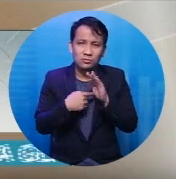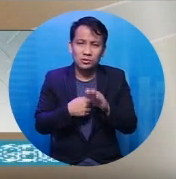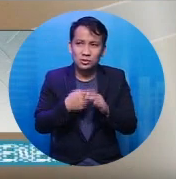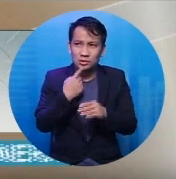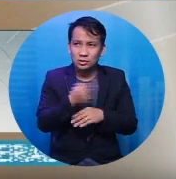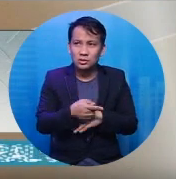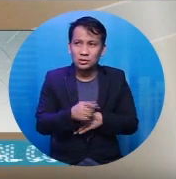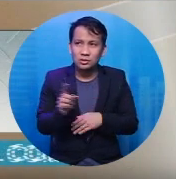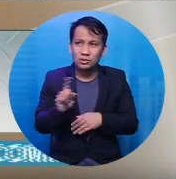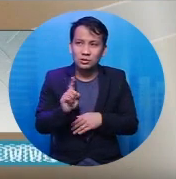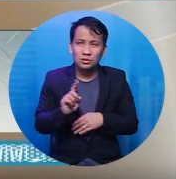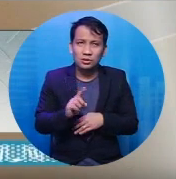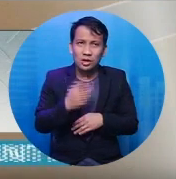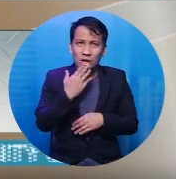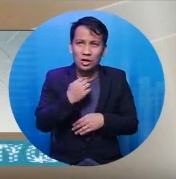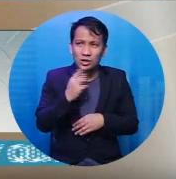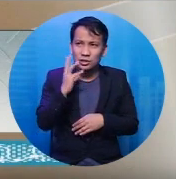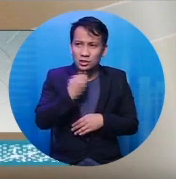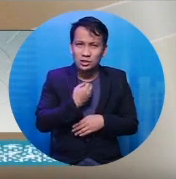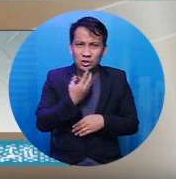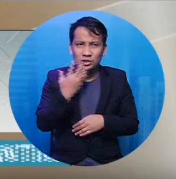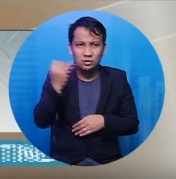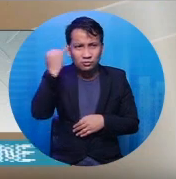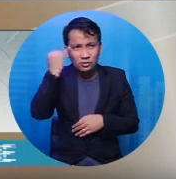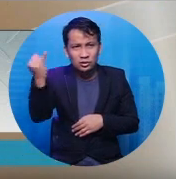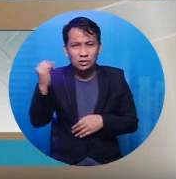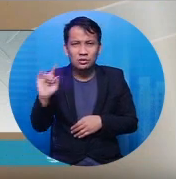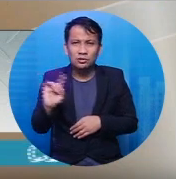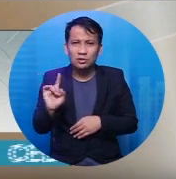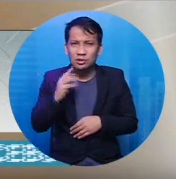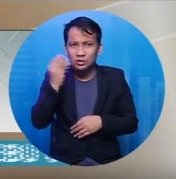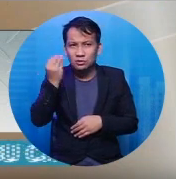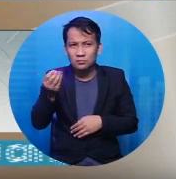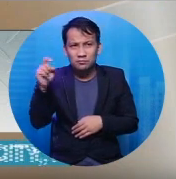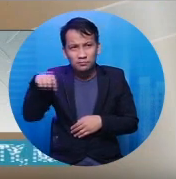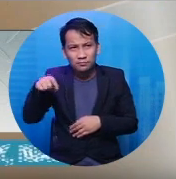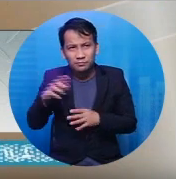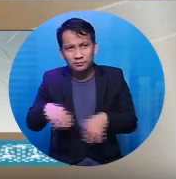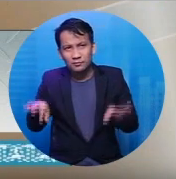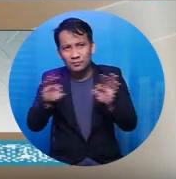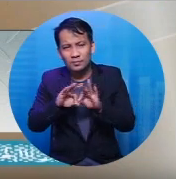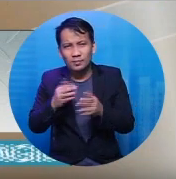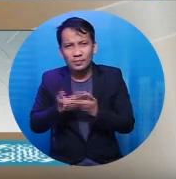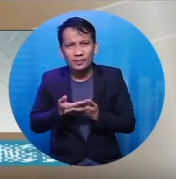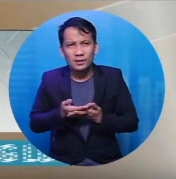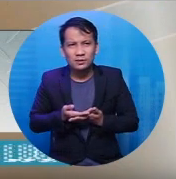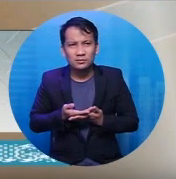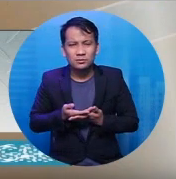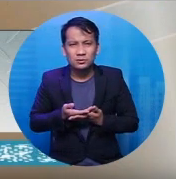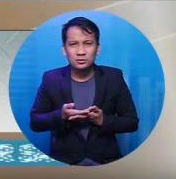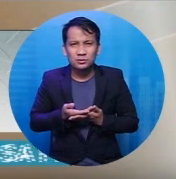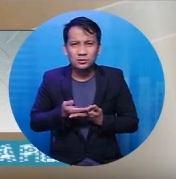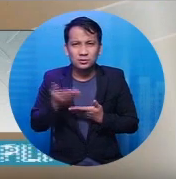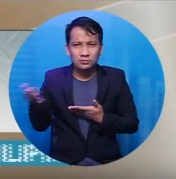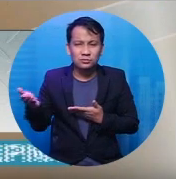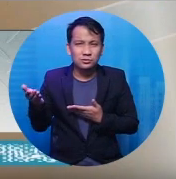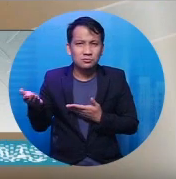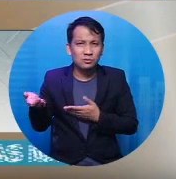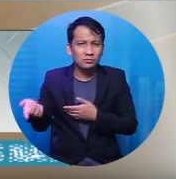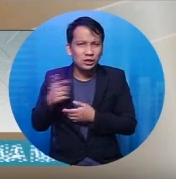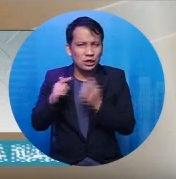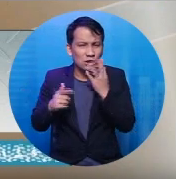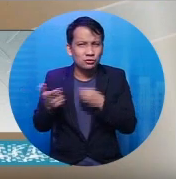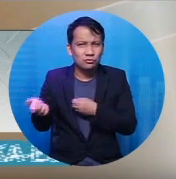okay, ma'am, pakisagot lang po yung tanong ko, ma'am. Kaninong idea po yun na kailangan bumili tayo ng bahay para sa ating future? Sa inyo po o sa kanya?